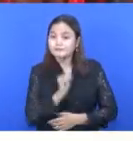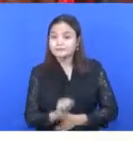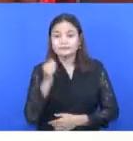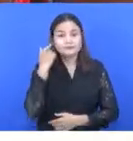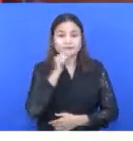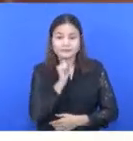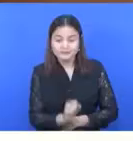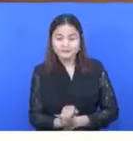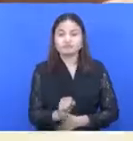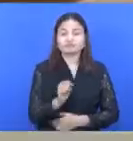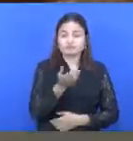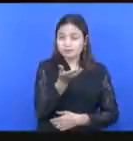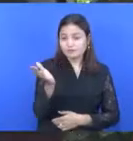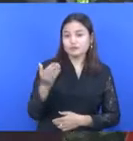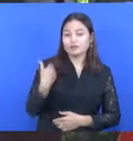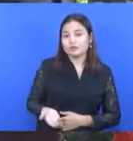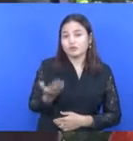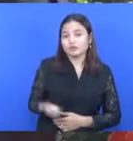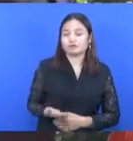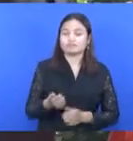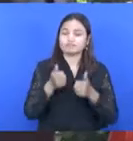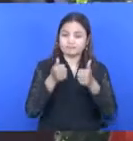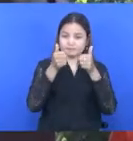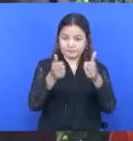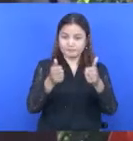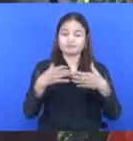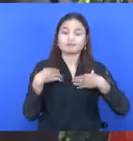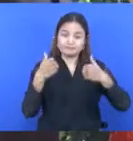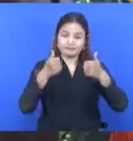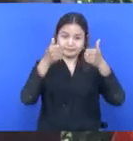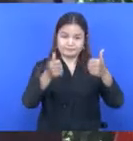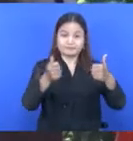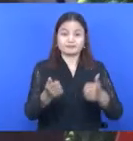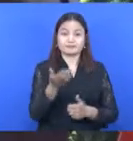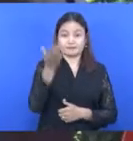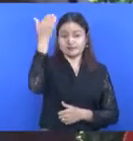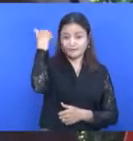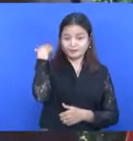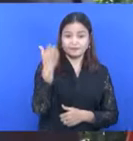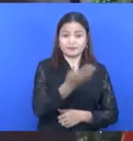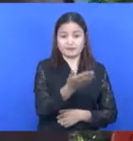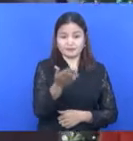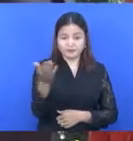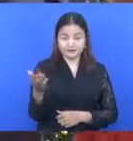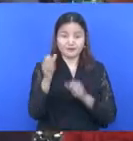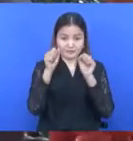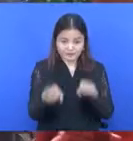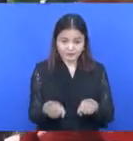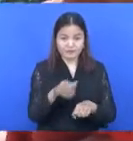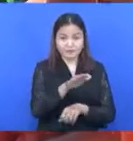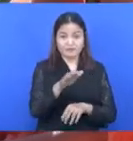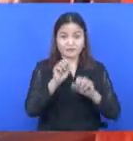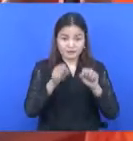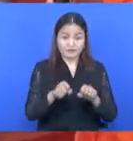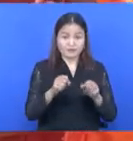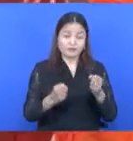ឲ្យមានសុខភាពល្អនិងមានអាយុយឺនយូរដែលឡែកនៅក្នុងការបោះឆ្នោតកន្លងមកគណបកប្រជាជនកម្ពុជានៅក្នុងឃុំមេម៉ងទទួលបានការគាំទ្រ